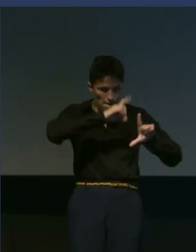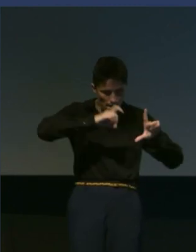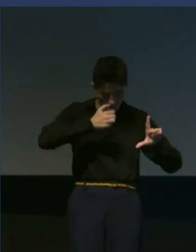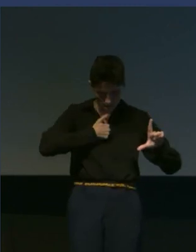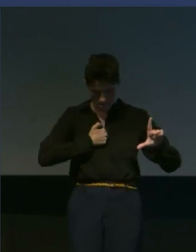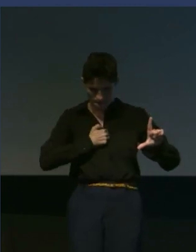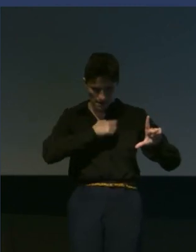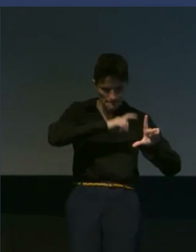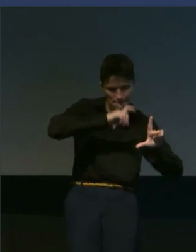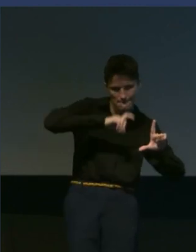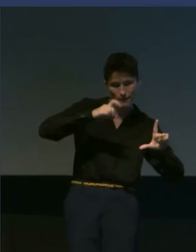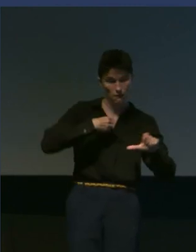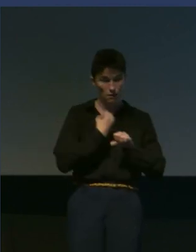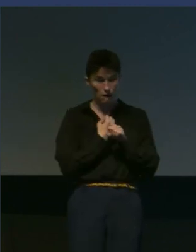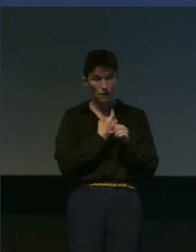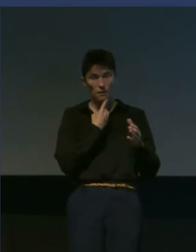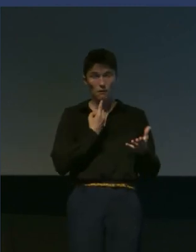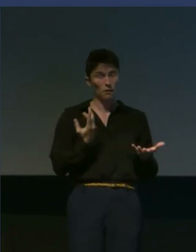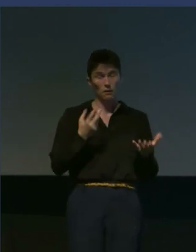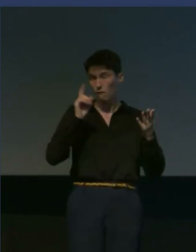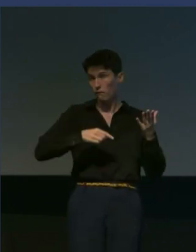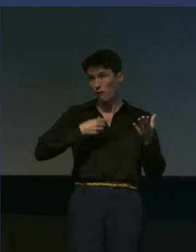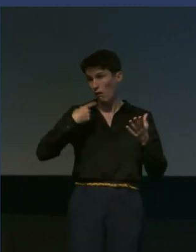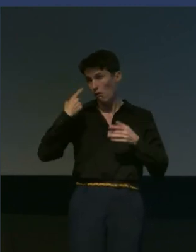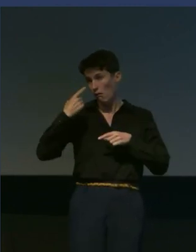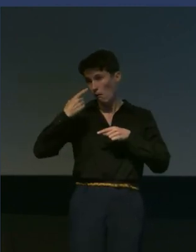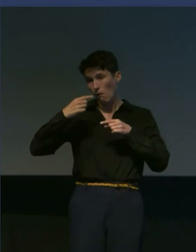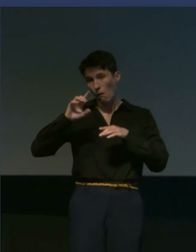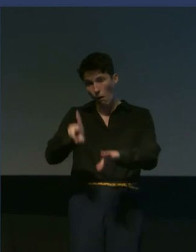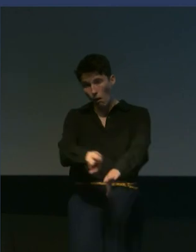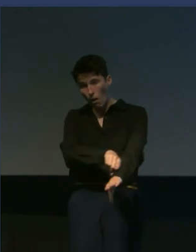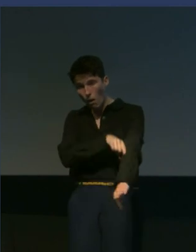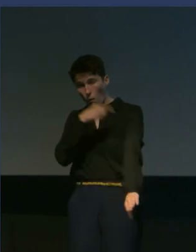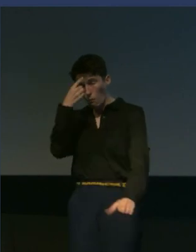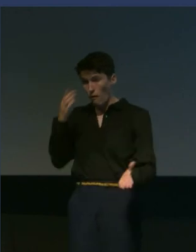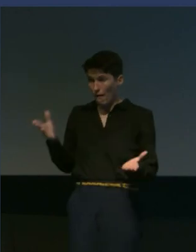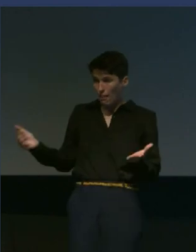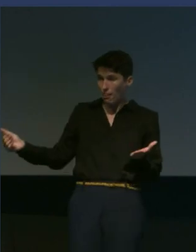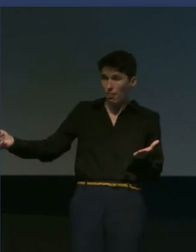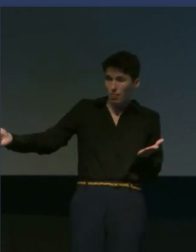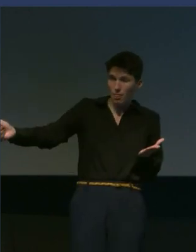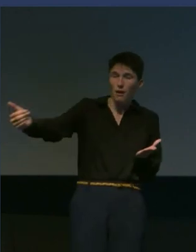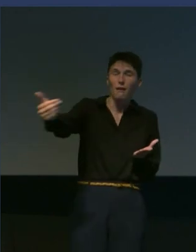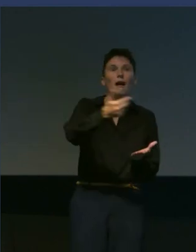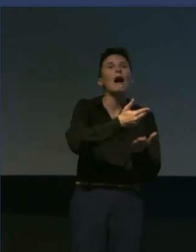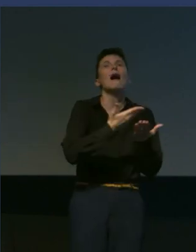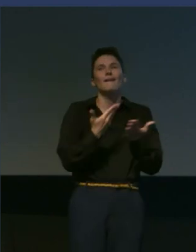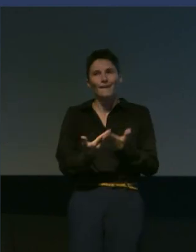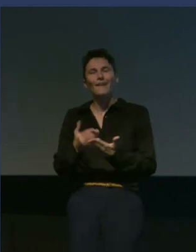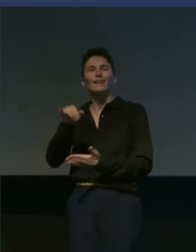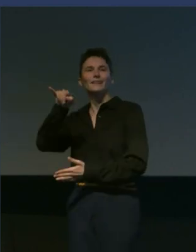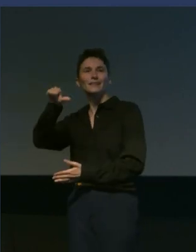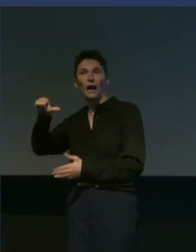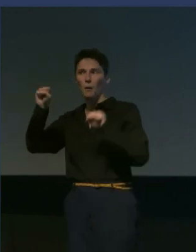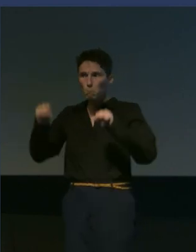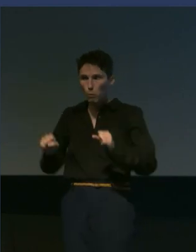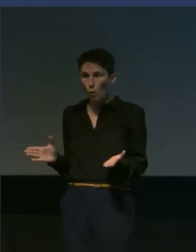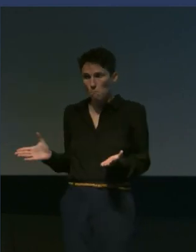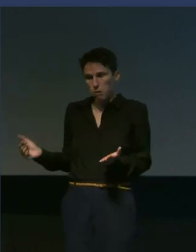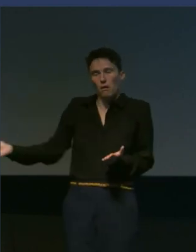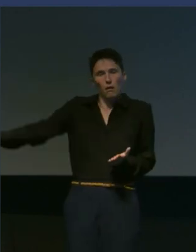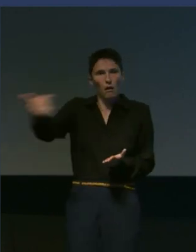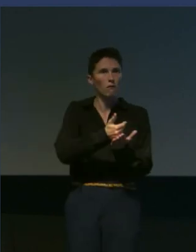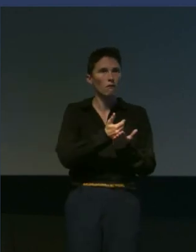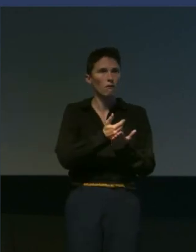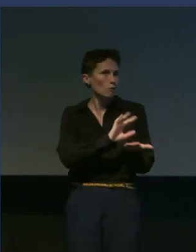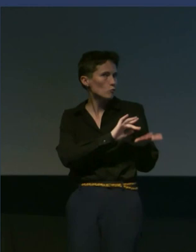directement, il mettrait plusieurs vies pour pouvoir traiter et mettre en corrélation toutes ces données. Là, l'intelligence artificielle peut avoir cet